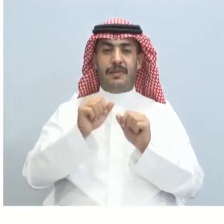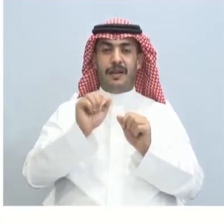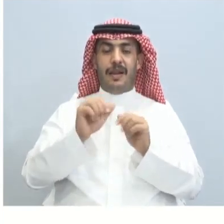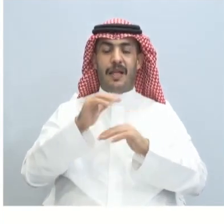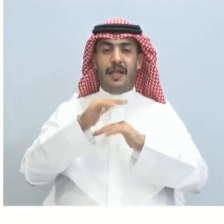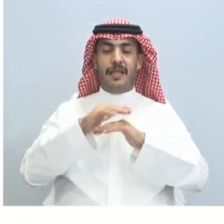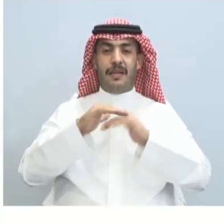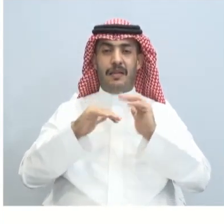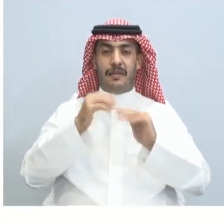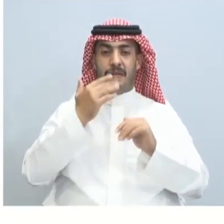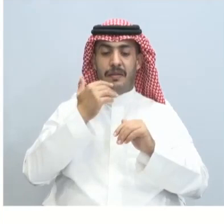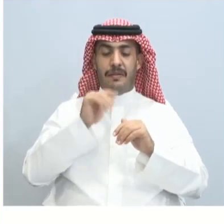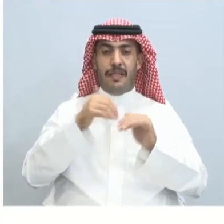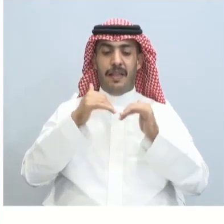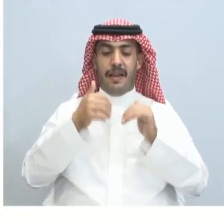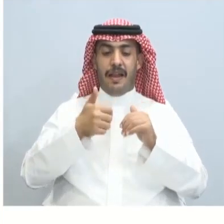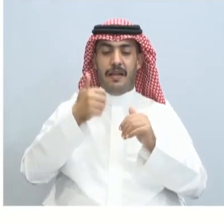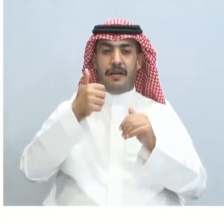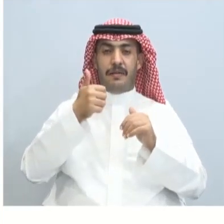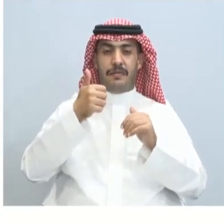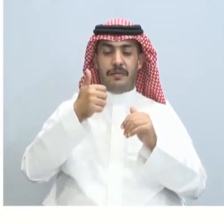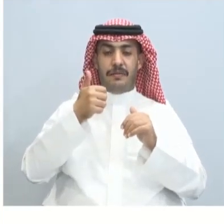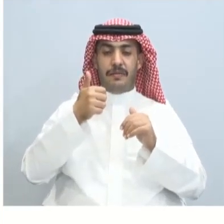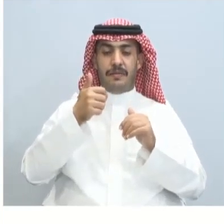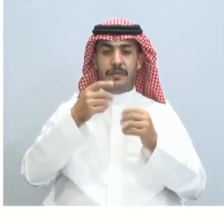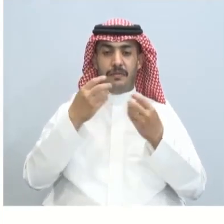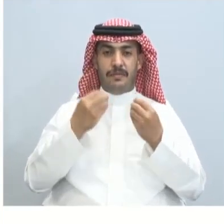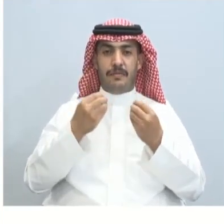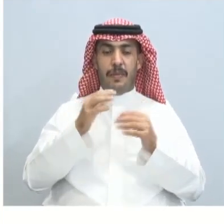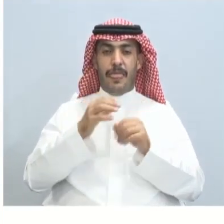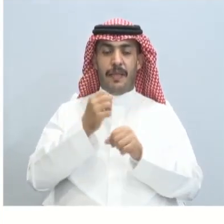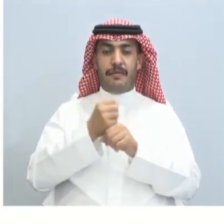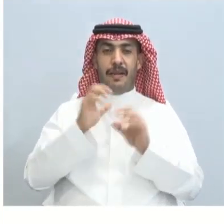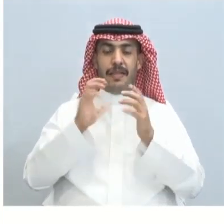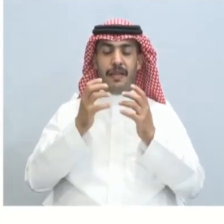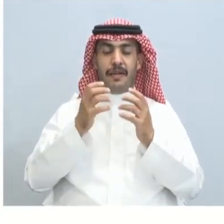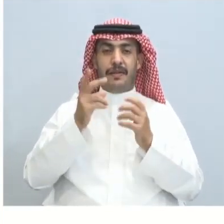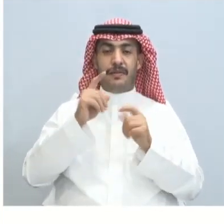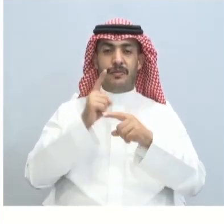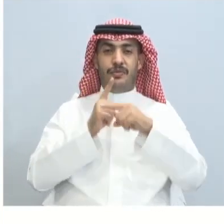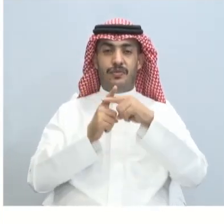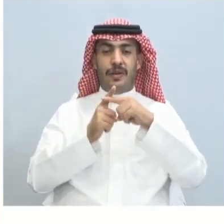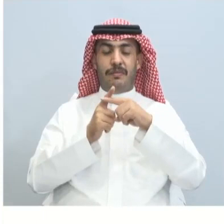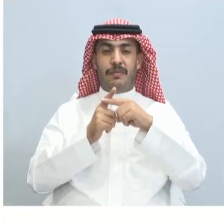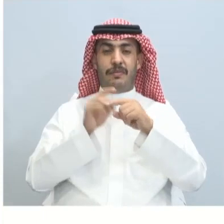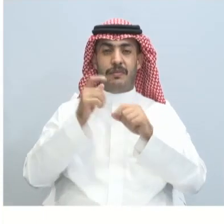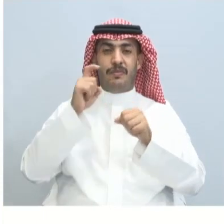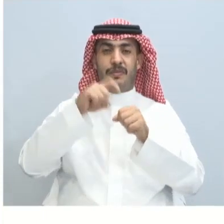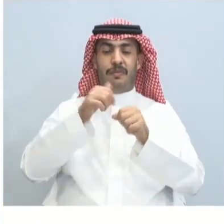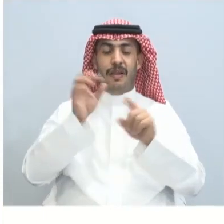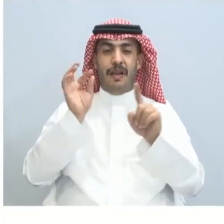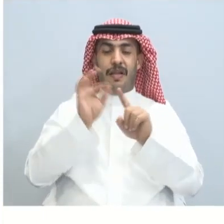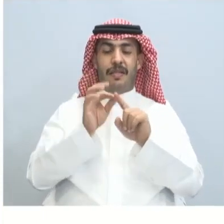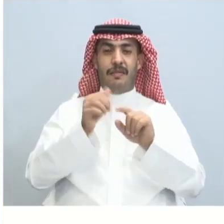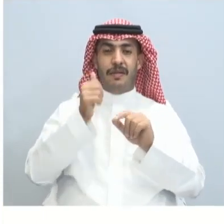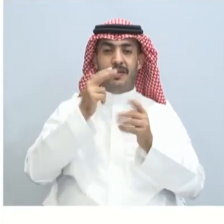الاحترافيه هنالك طرق افضل وانفع في عمل الاداري وايضا ايجابيه وتوصل الهدف